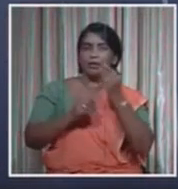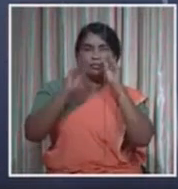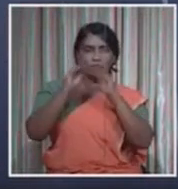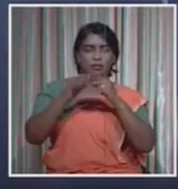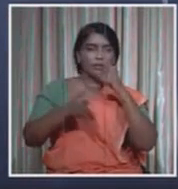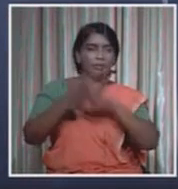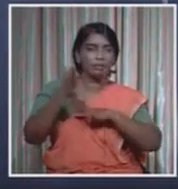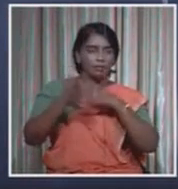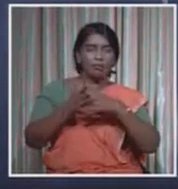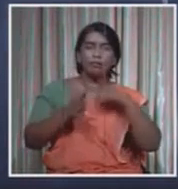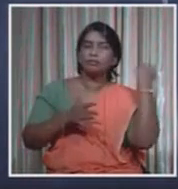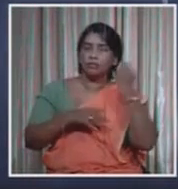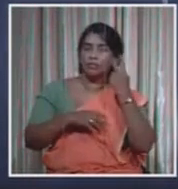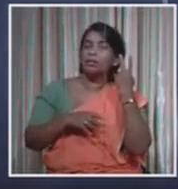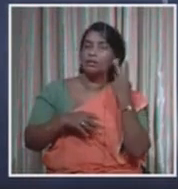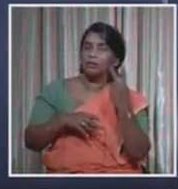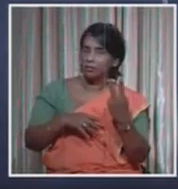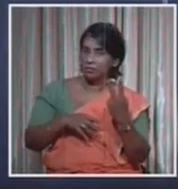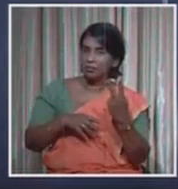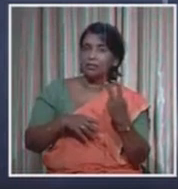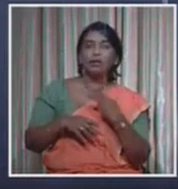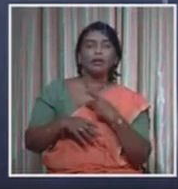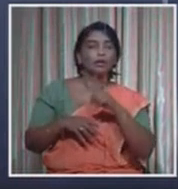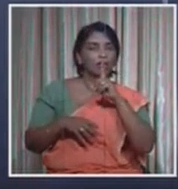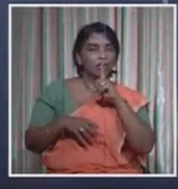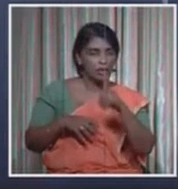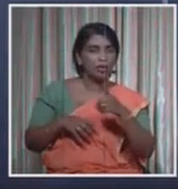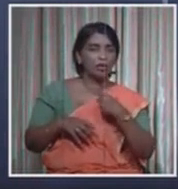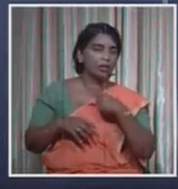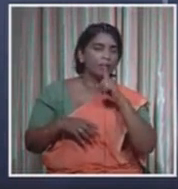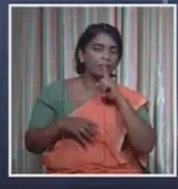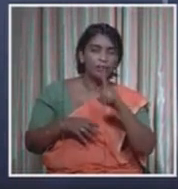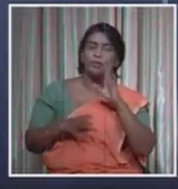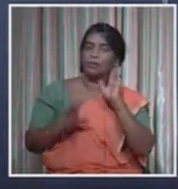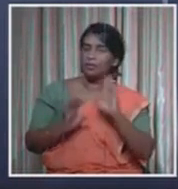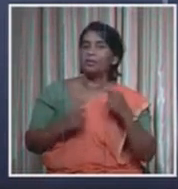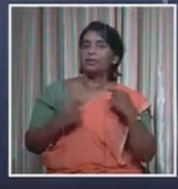විවාදයේ කතා දෙකේම කියලා බලලා මම ඉල්ලීමක් කරලා කිලිවක් කරේ